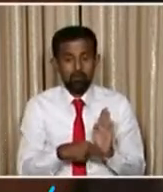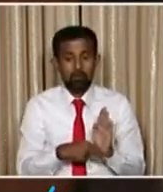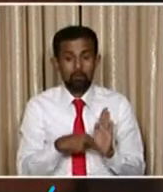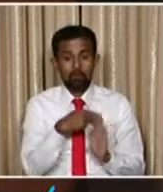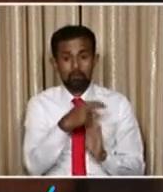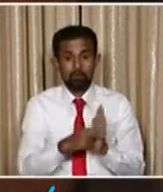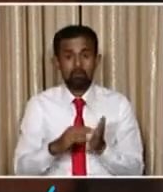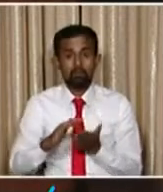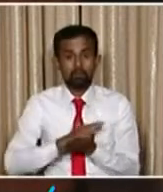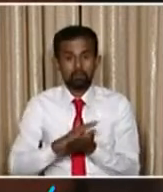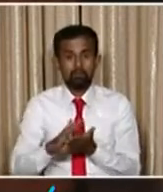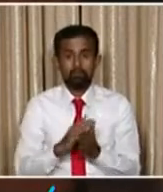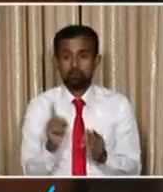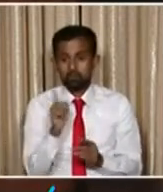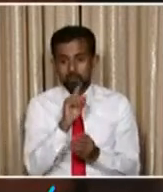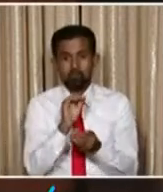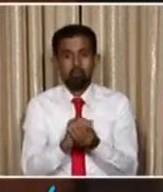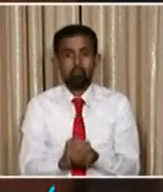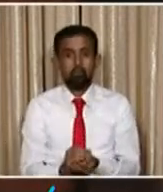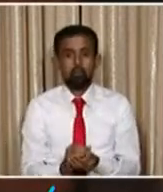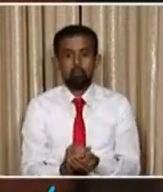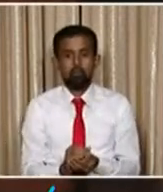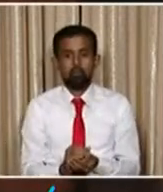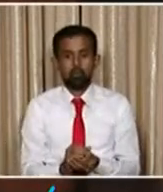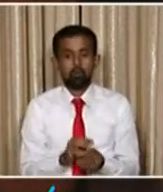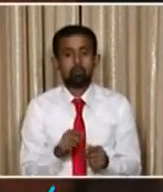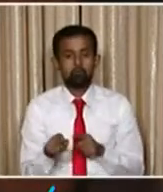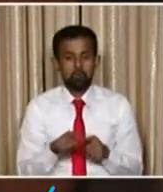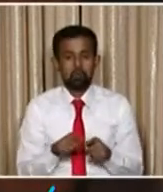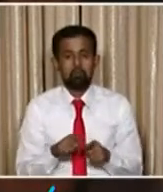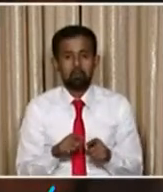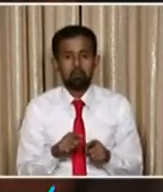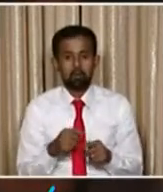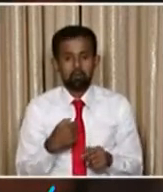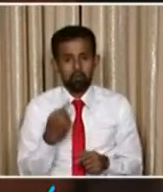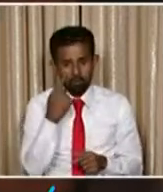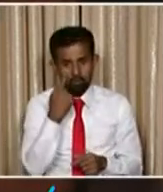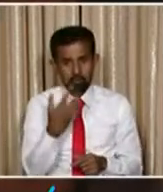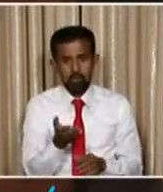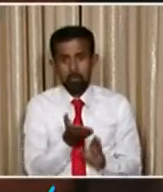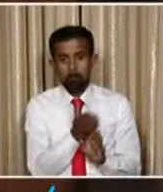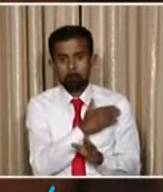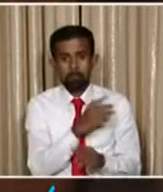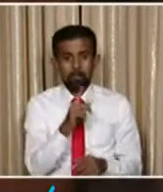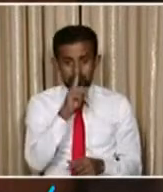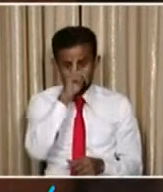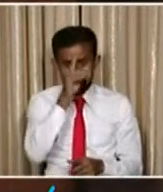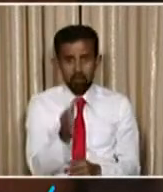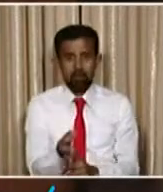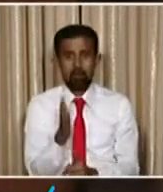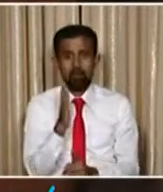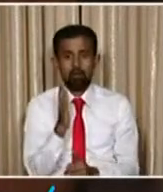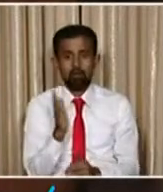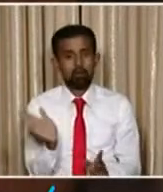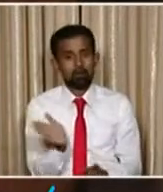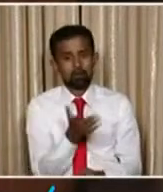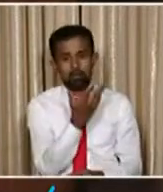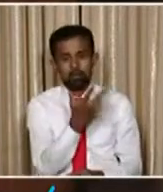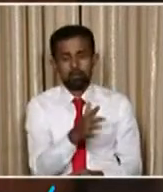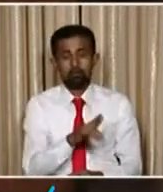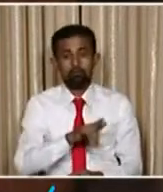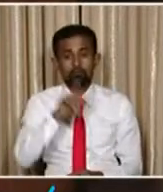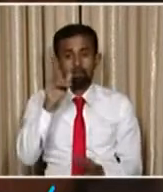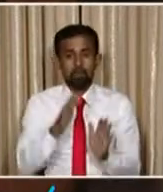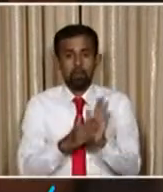ජාතික සේවාව හරි අපි ඉස්සෙල්ලා ආරක්ෂා කරගන්න. ඒයි මේ වගේ තත්ත්වයක් තියෙනකොට අපි දැක්ක පහුගිය සතියේදී ජනාධිපතිතුමා ගිහිල්ලා විදේශ